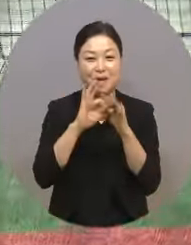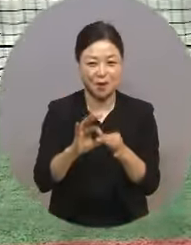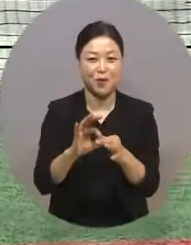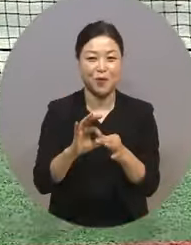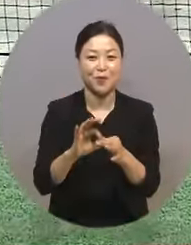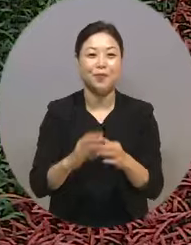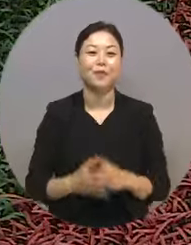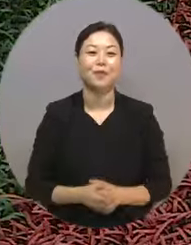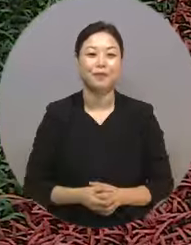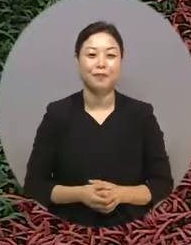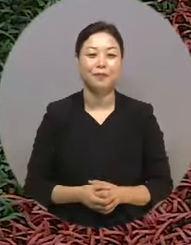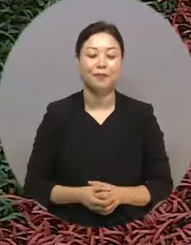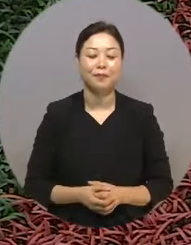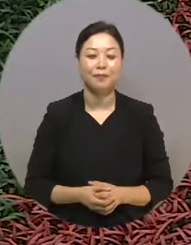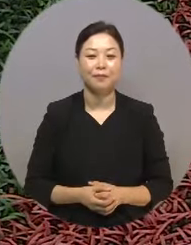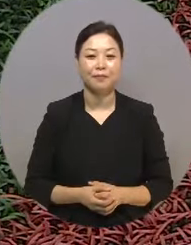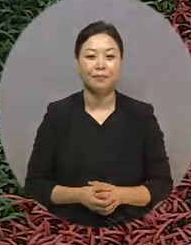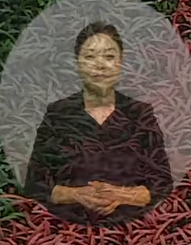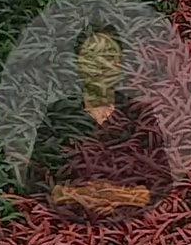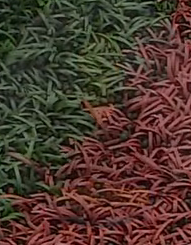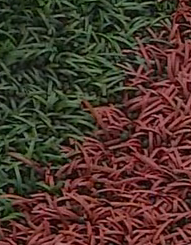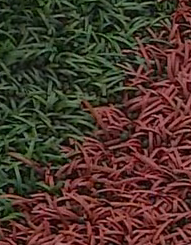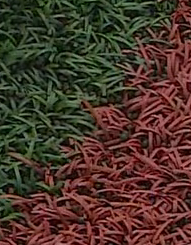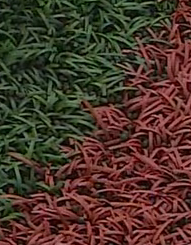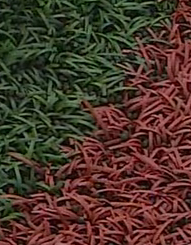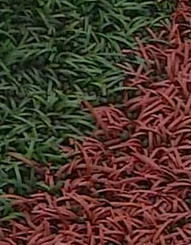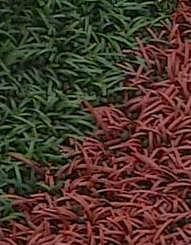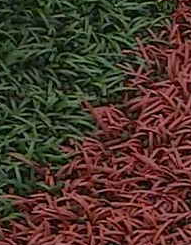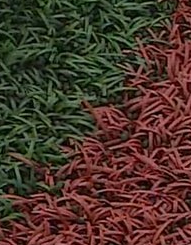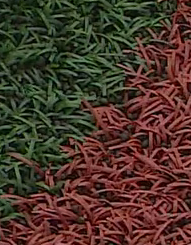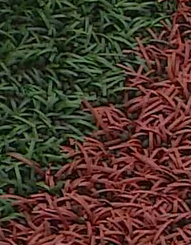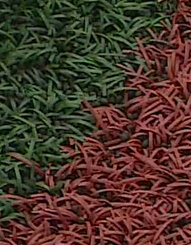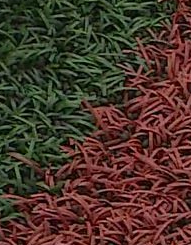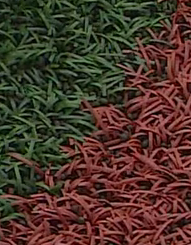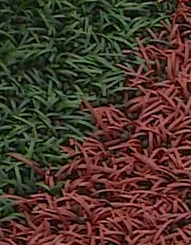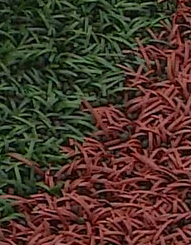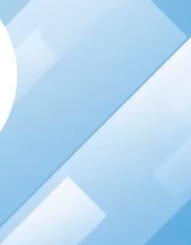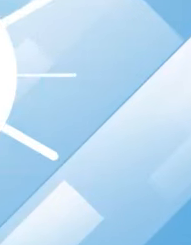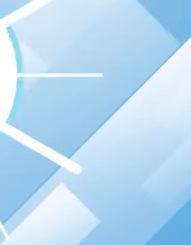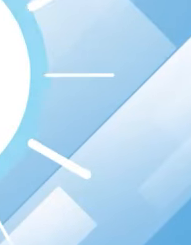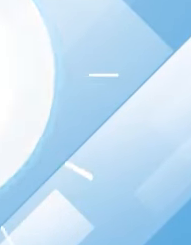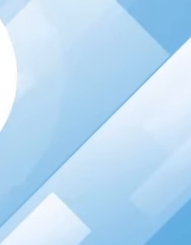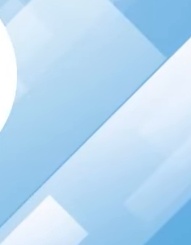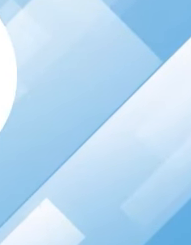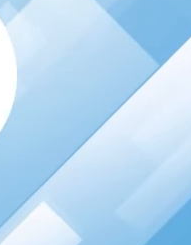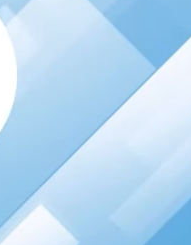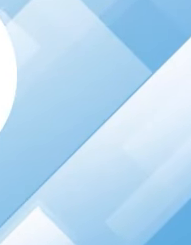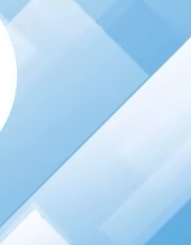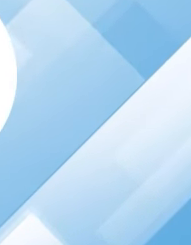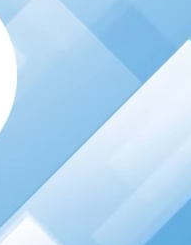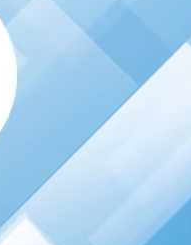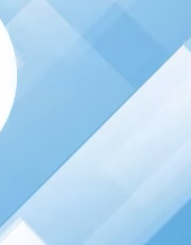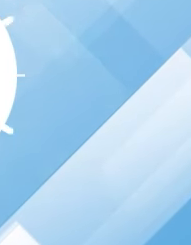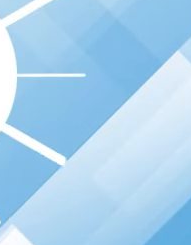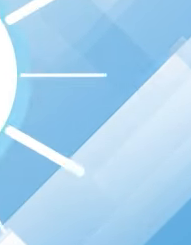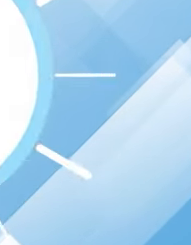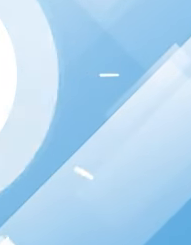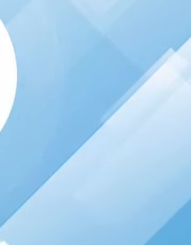보입니다. 복지TV 뉴스 정유정입니다.